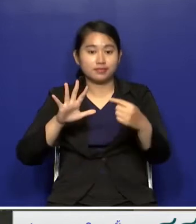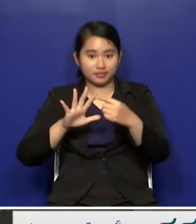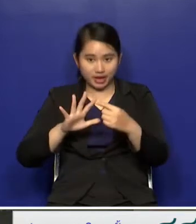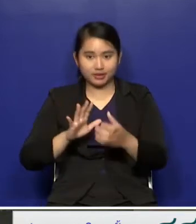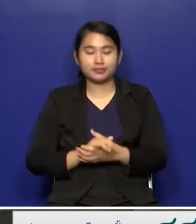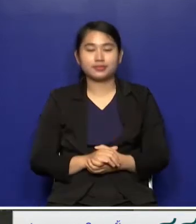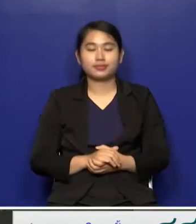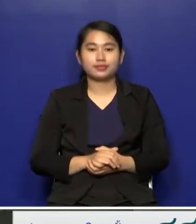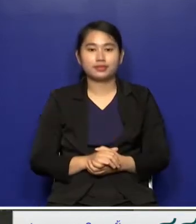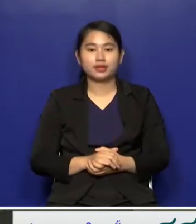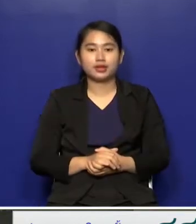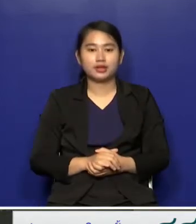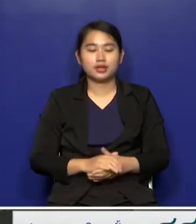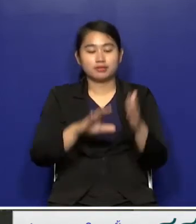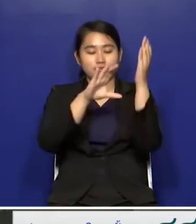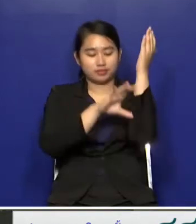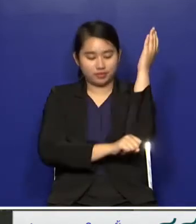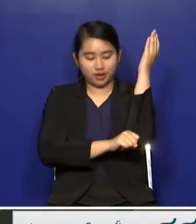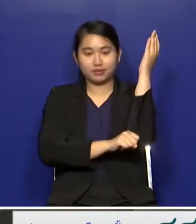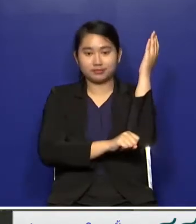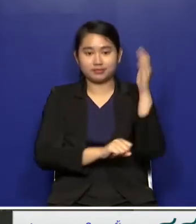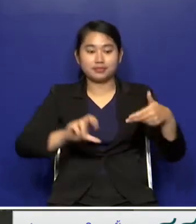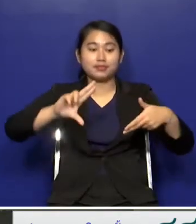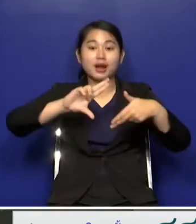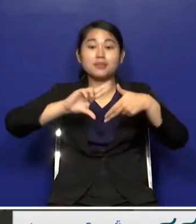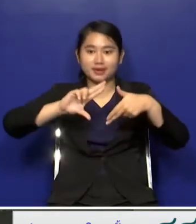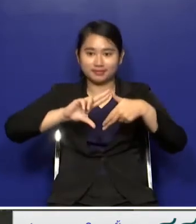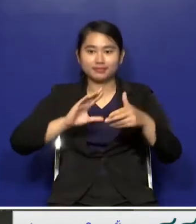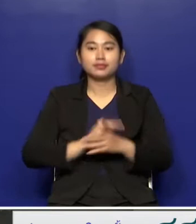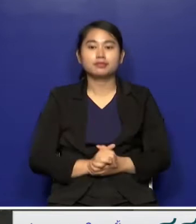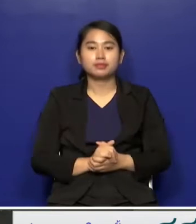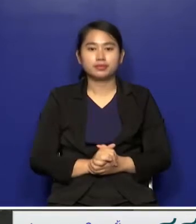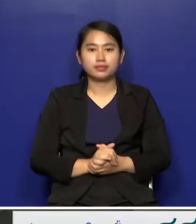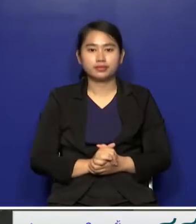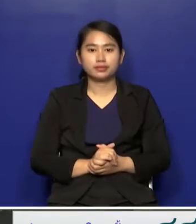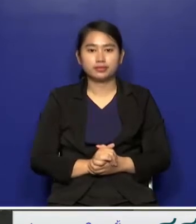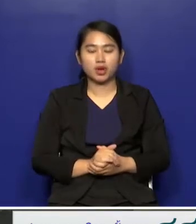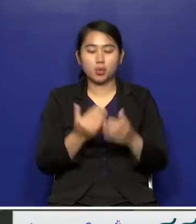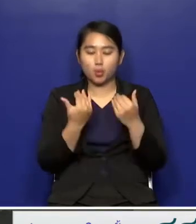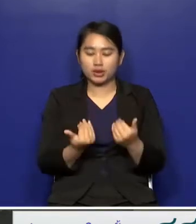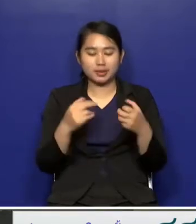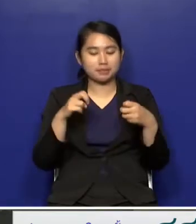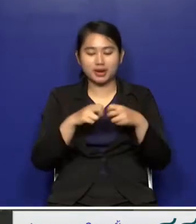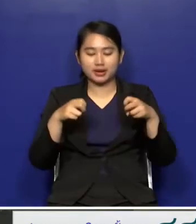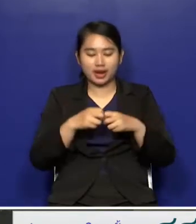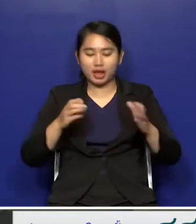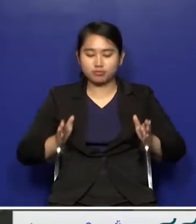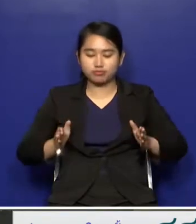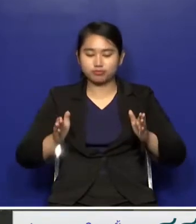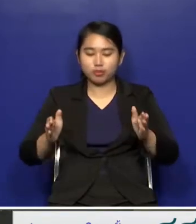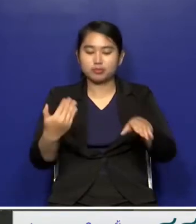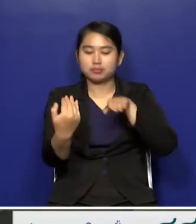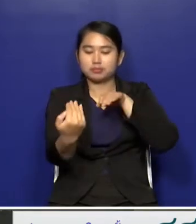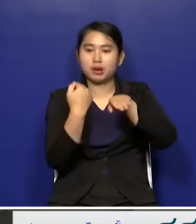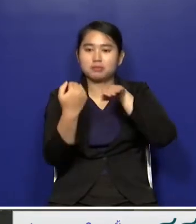เขต 2จังหวัดสงขลาพรรคพลังประชารัฐวันนี้มีปัญหาเรื่องถนนเกือบทุกสายชื่อ